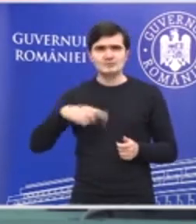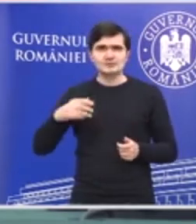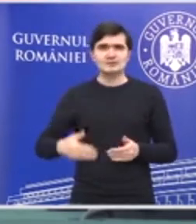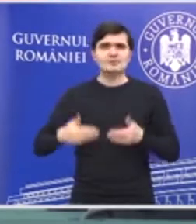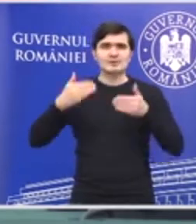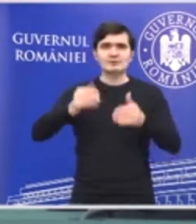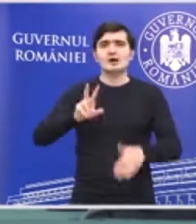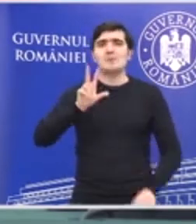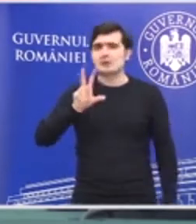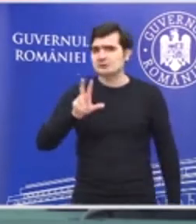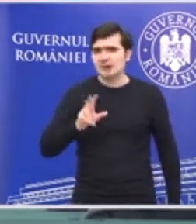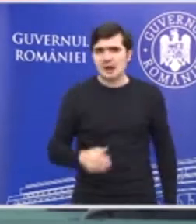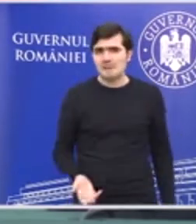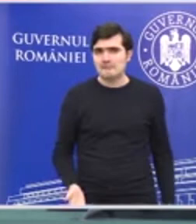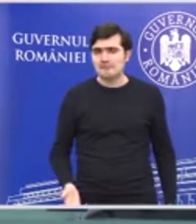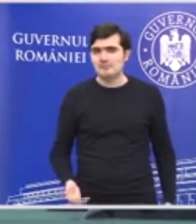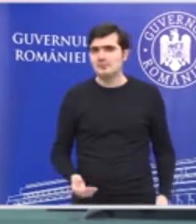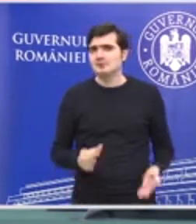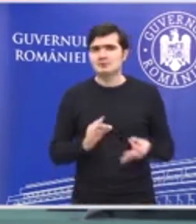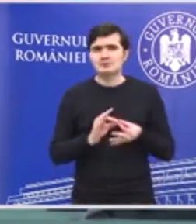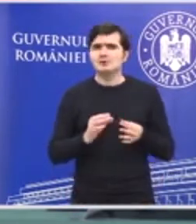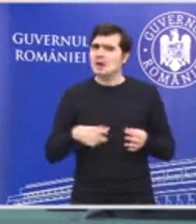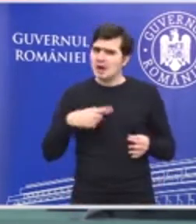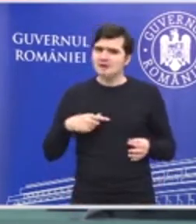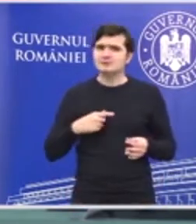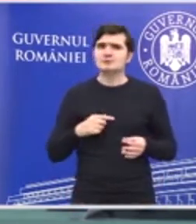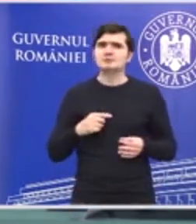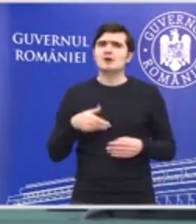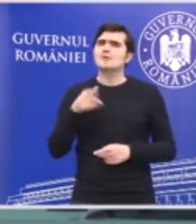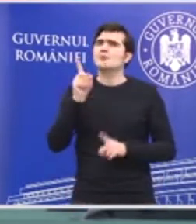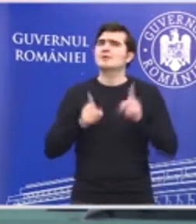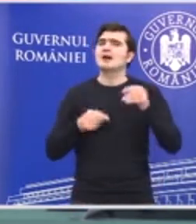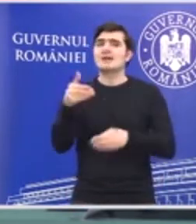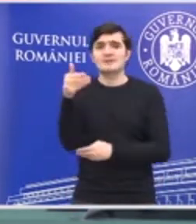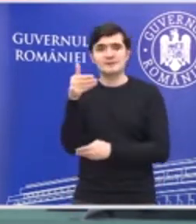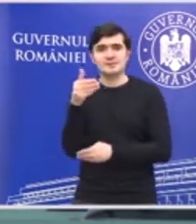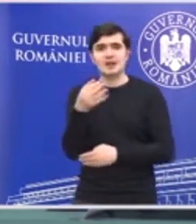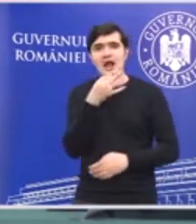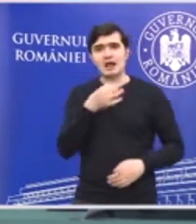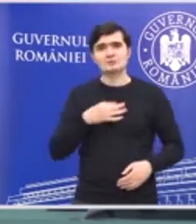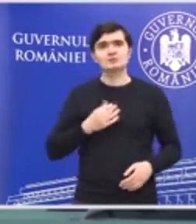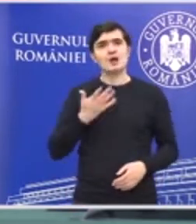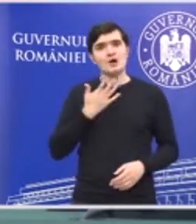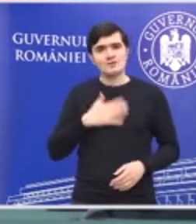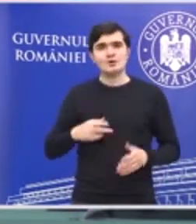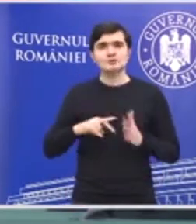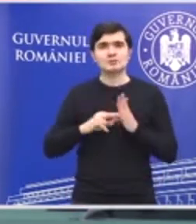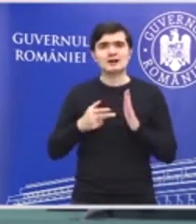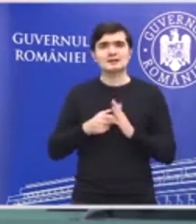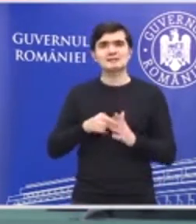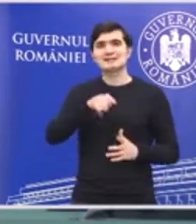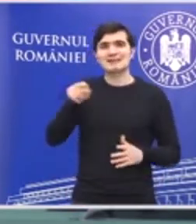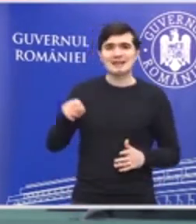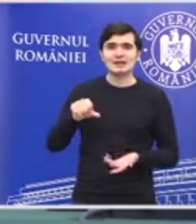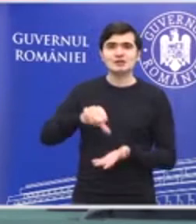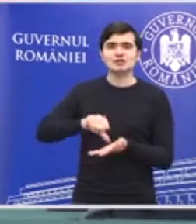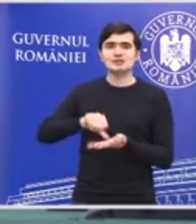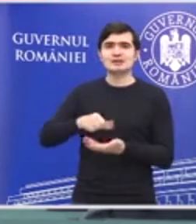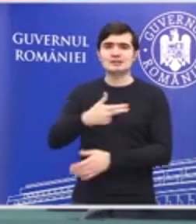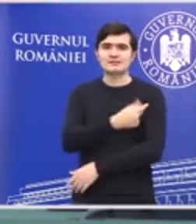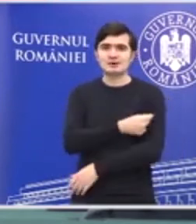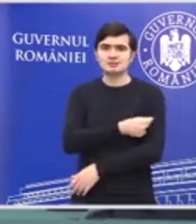a treia. Sunt deja operatori economici care și-au arătat disponibilitatea de a-și organiza propriile centre de